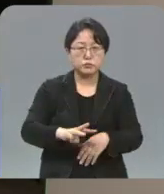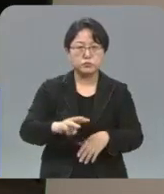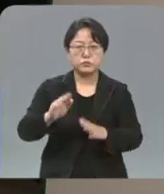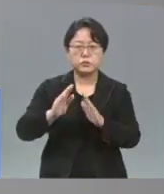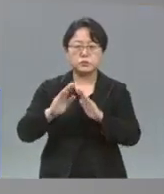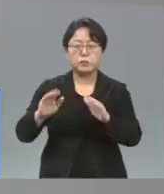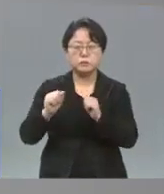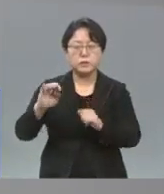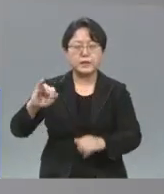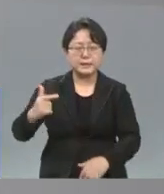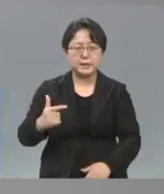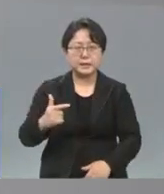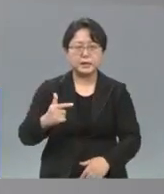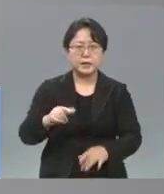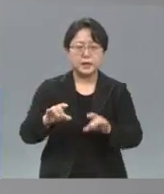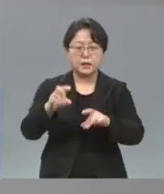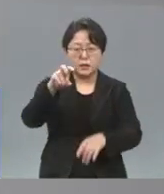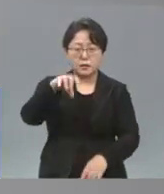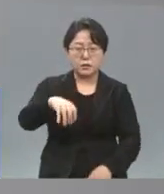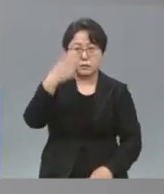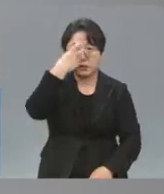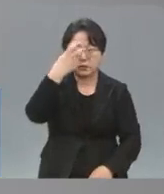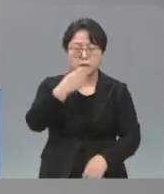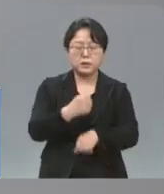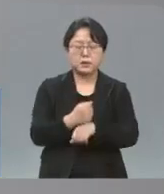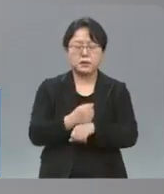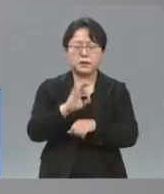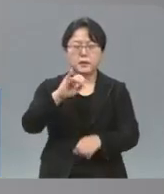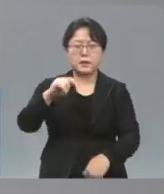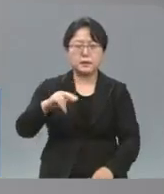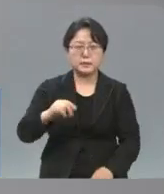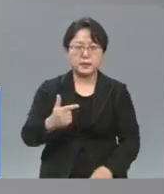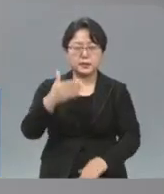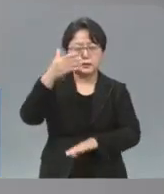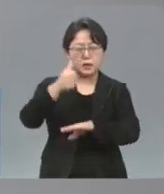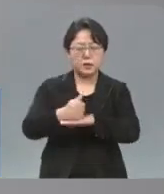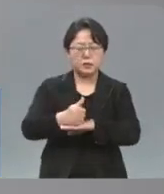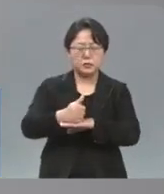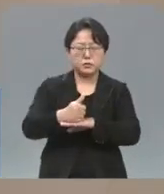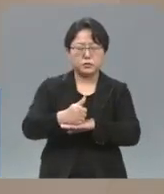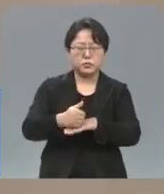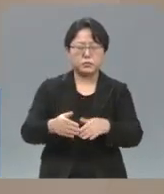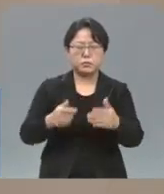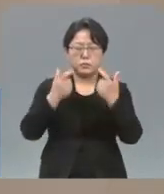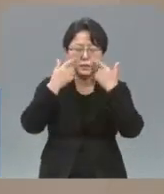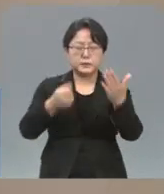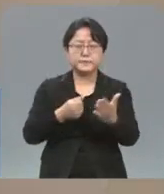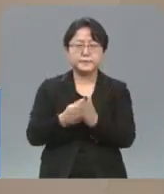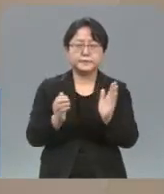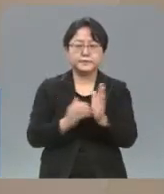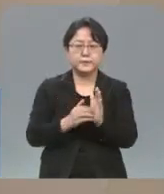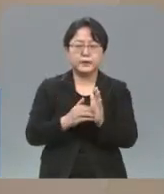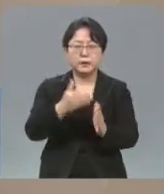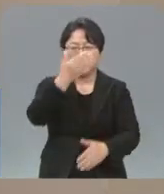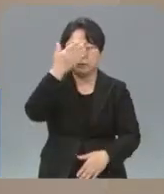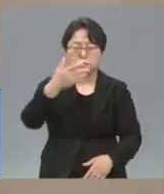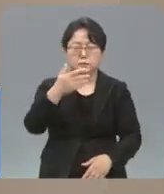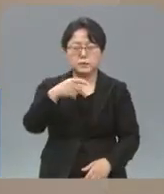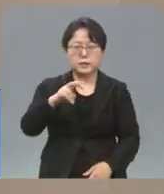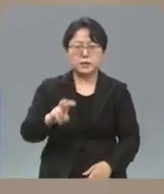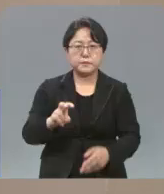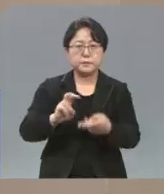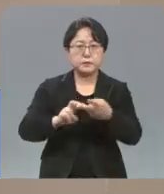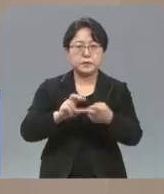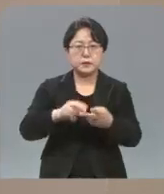전북 익산시에서 각각 현장 실사를 벌여 익산시를 최종 건립부지로 확정했습니다. 청소년